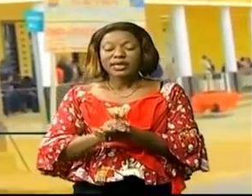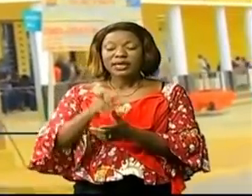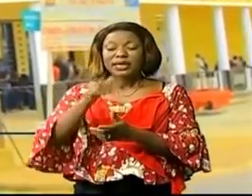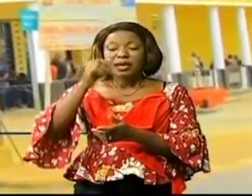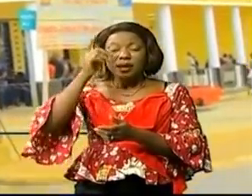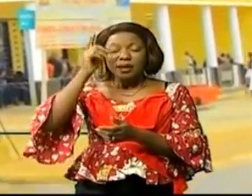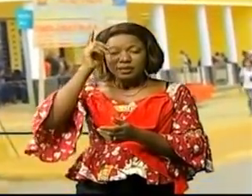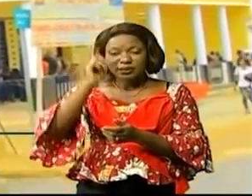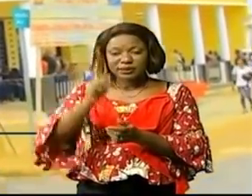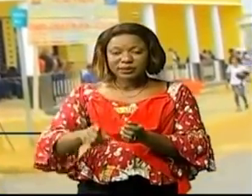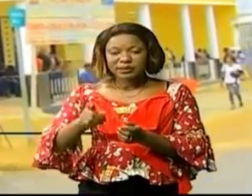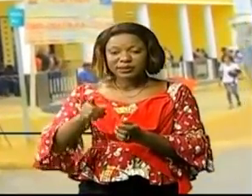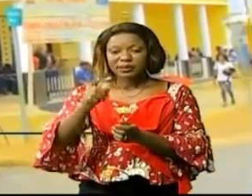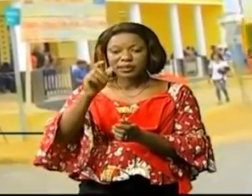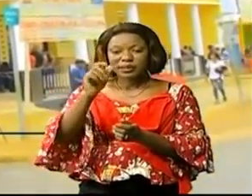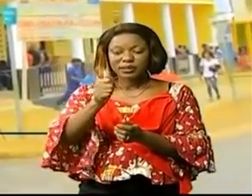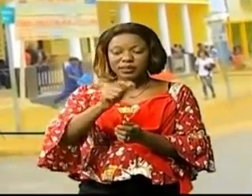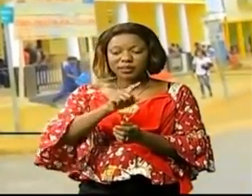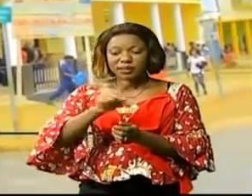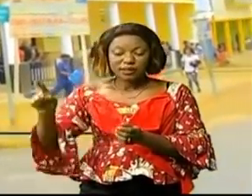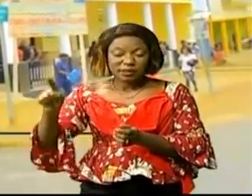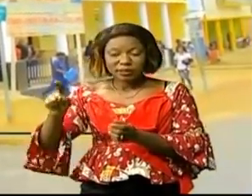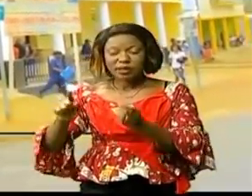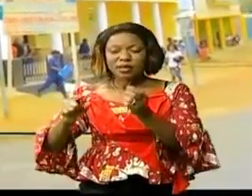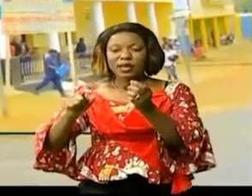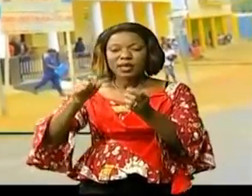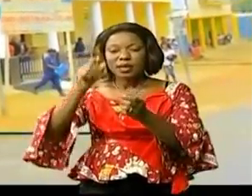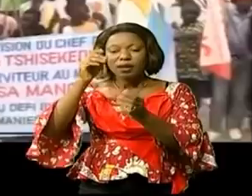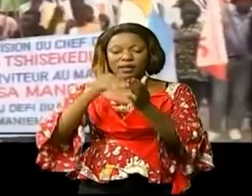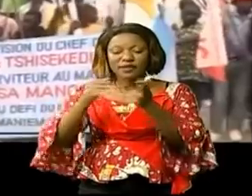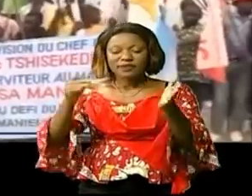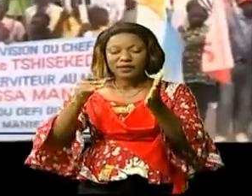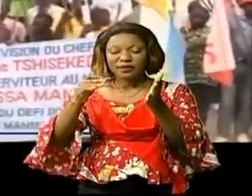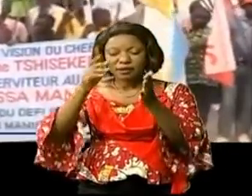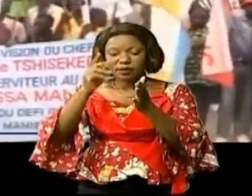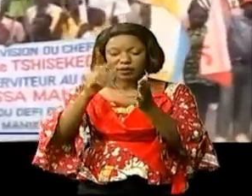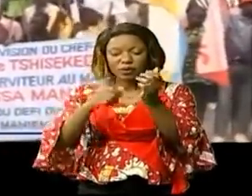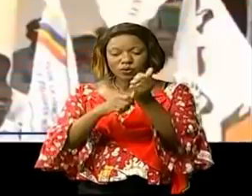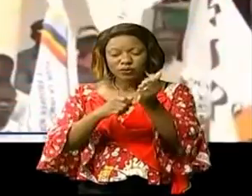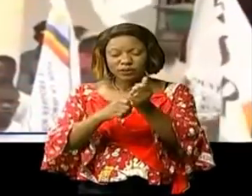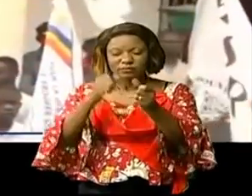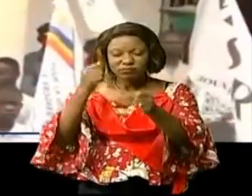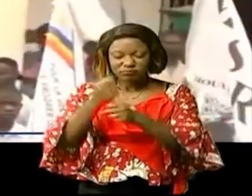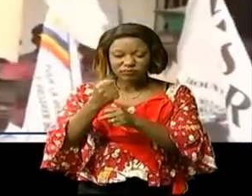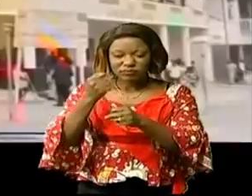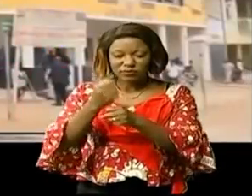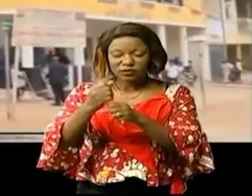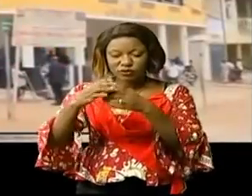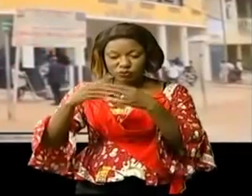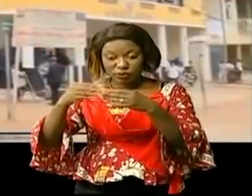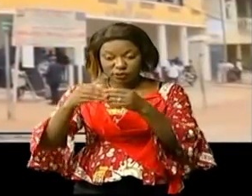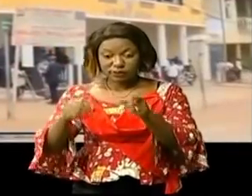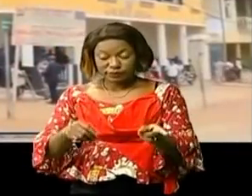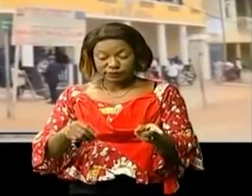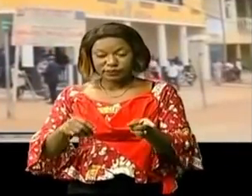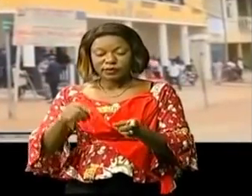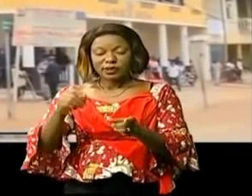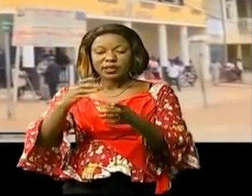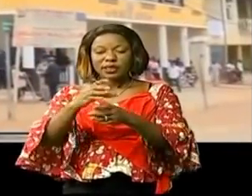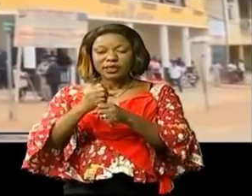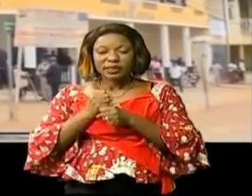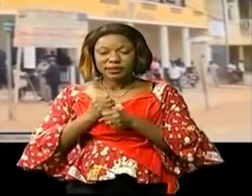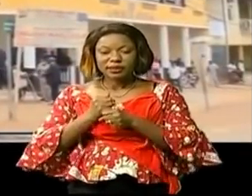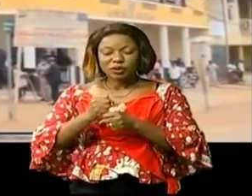dollars américains, c'est le coût total de travaux financement obtenus grâce aux efforts propres du gouvernement provincial, et